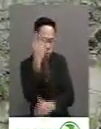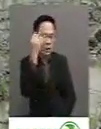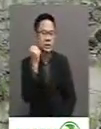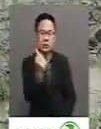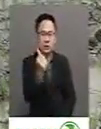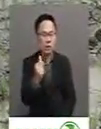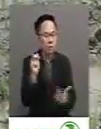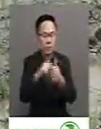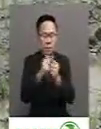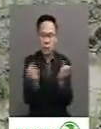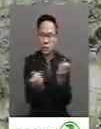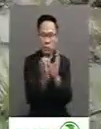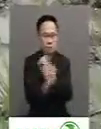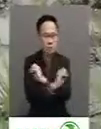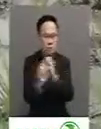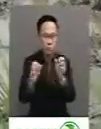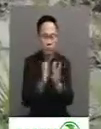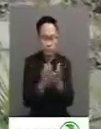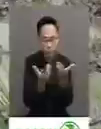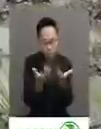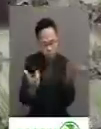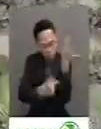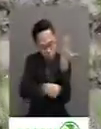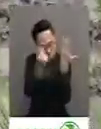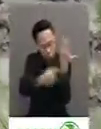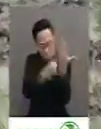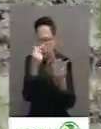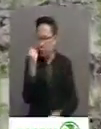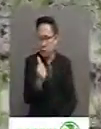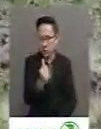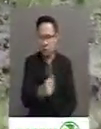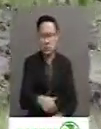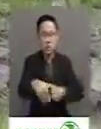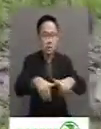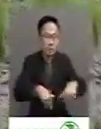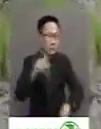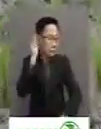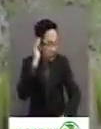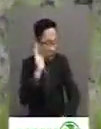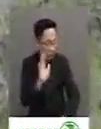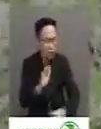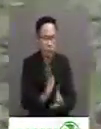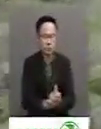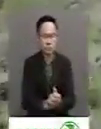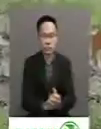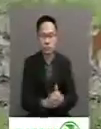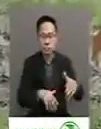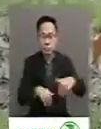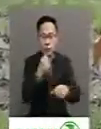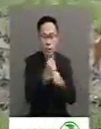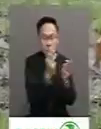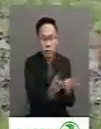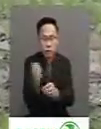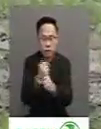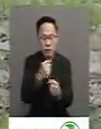ภัยธรรมชาติต่างๆก็จะไม่รบกวนผลผลิตก็จะได้ผลผลิตดีสำหรับชาวนานะครับที่ใช้วิธีการปลูกข้าวนะครับก็เลือกใช้